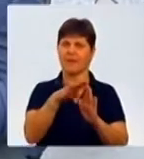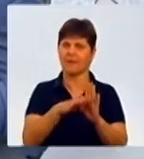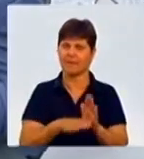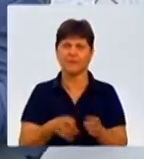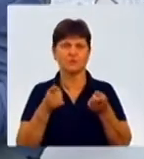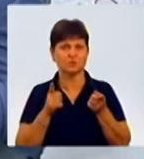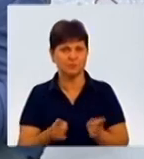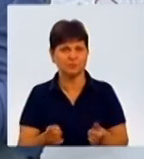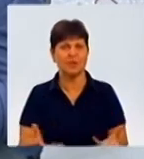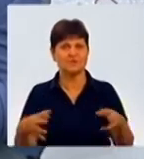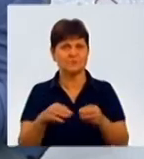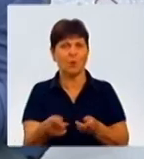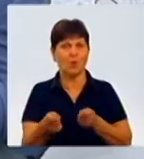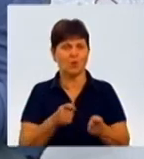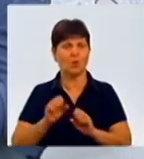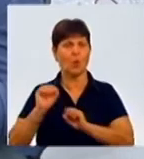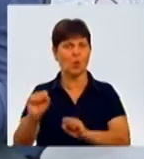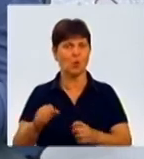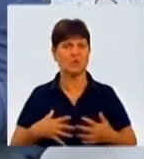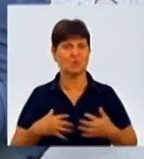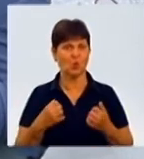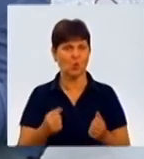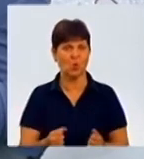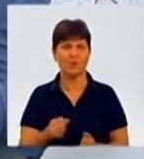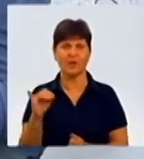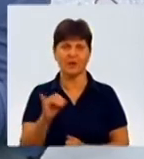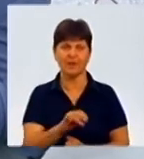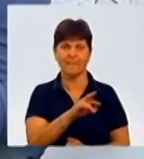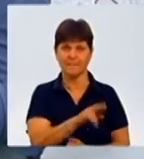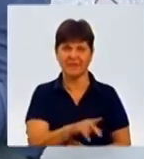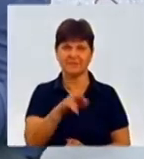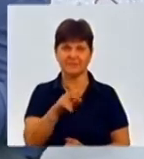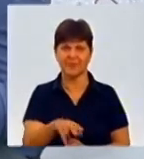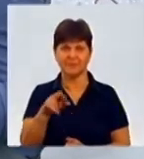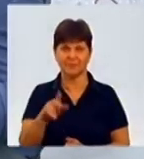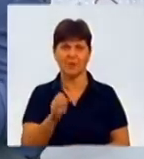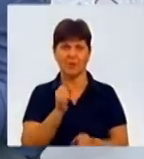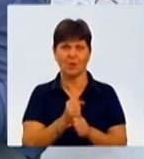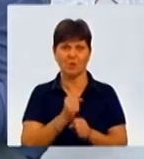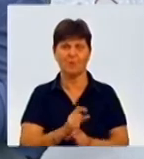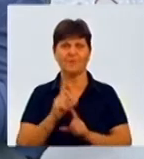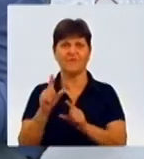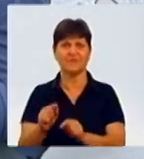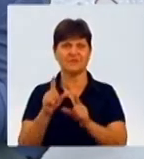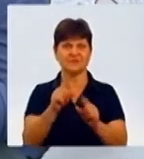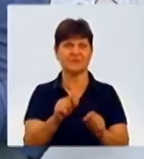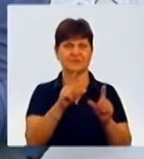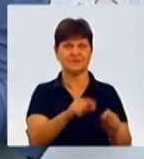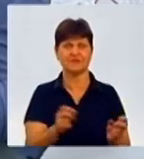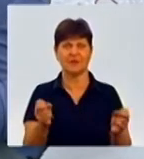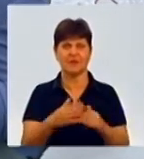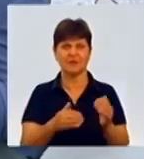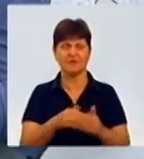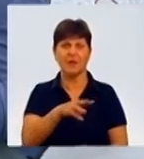з управлінням охорони здоров'я. І по п'ятницях ми робимо виїзні виїзди в складі